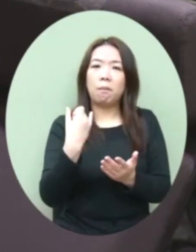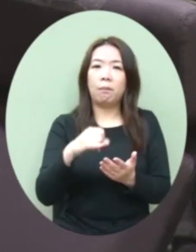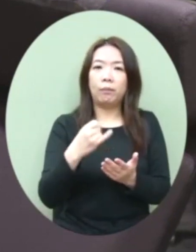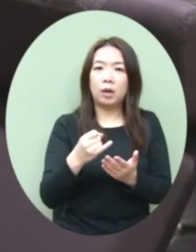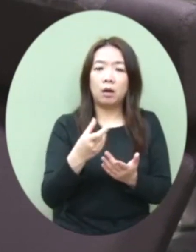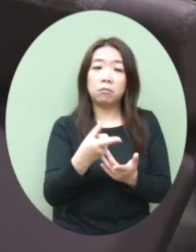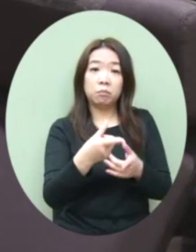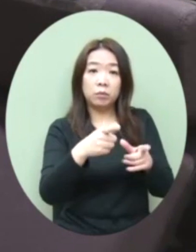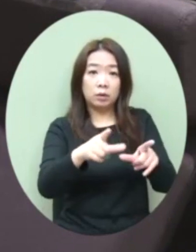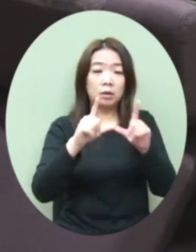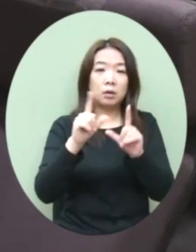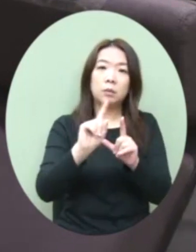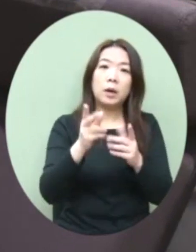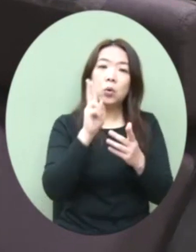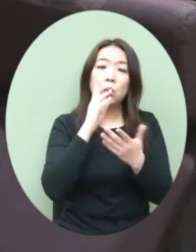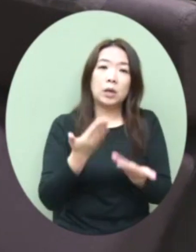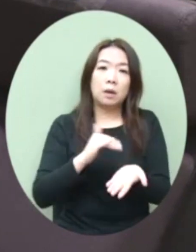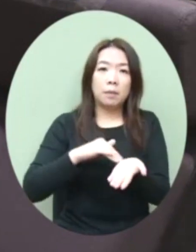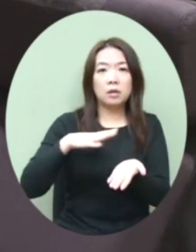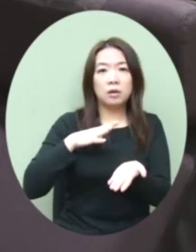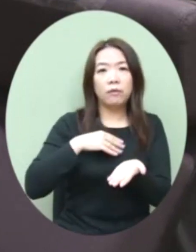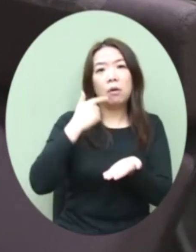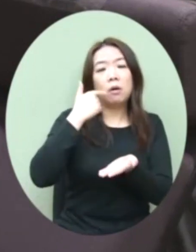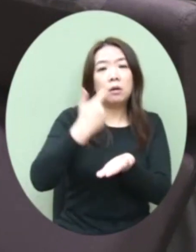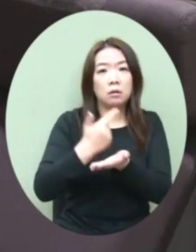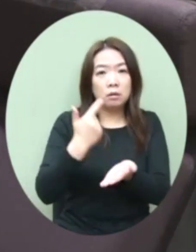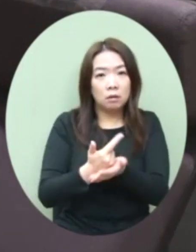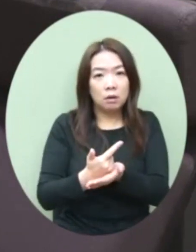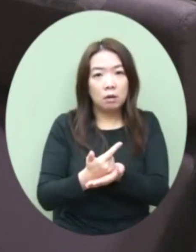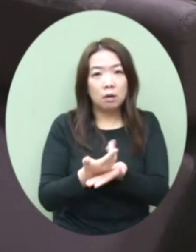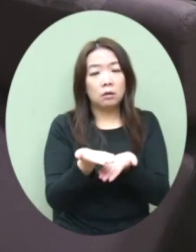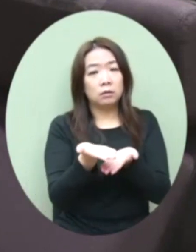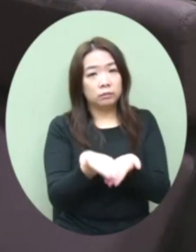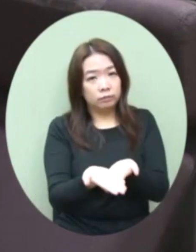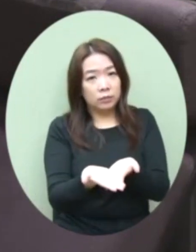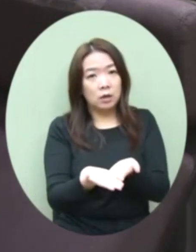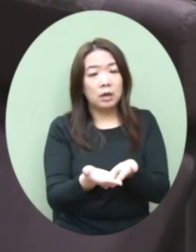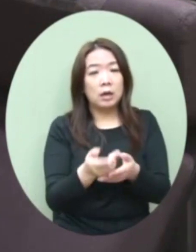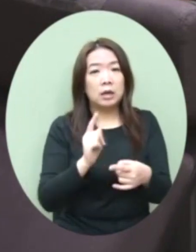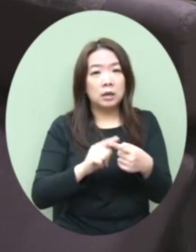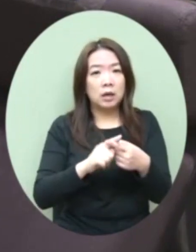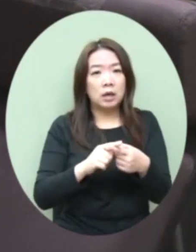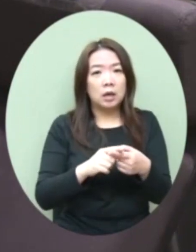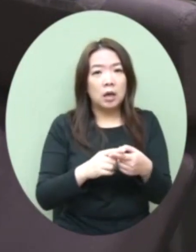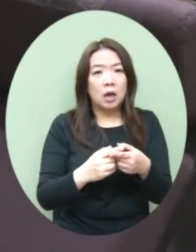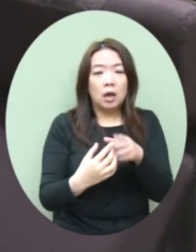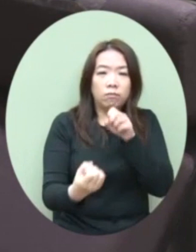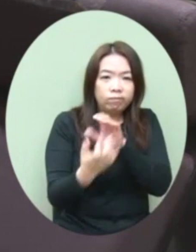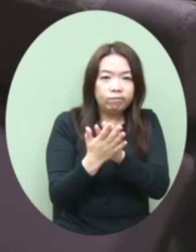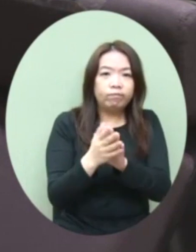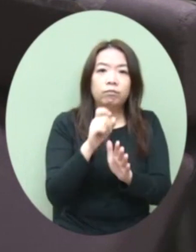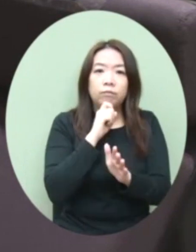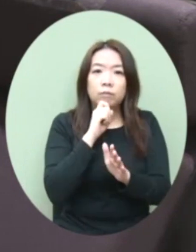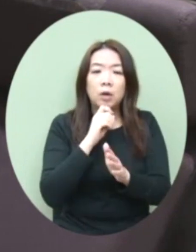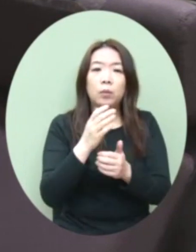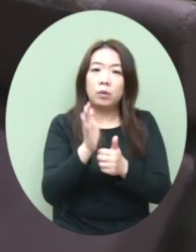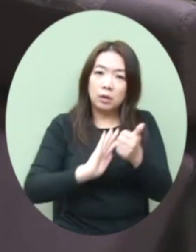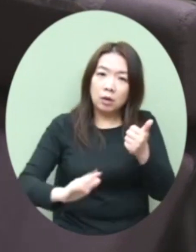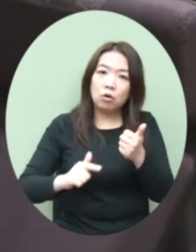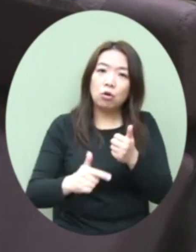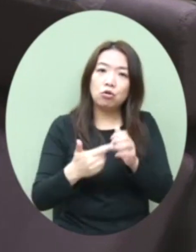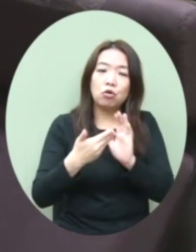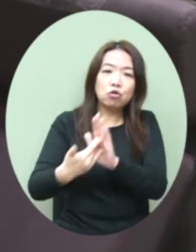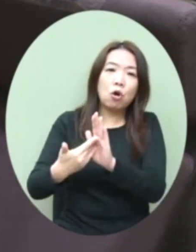萬一疫情現在這麼嚴重林太不小心受到感染的話其實會不會影響抗疫